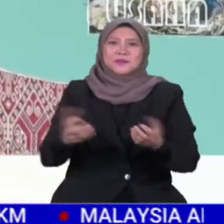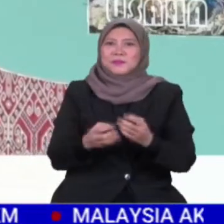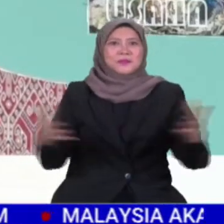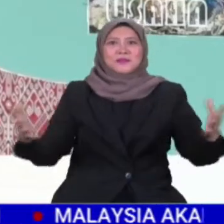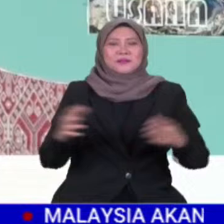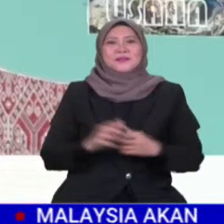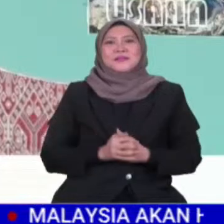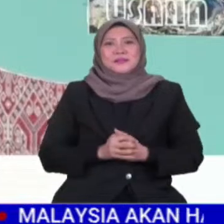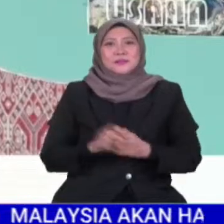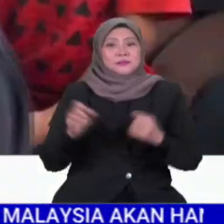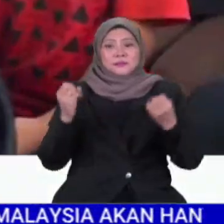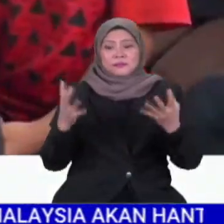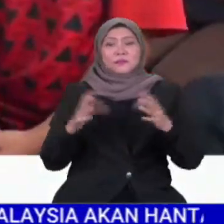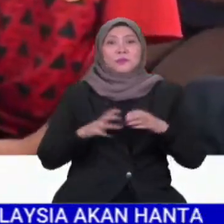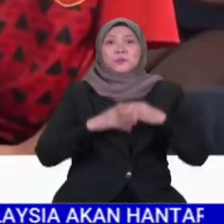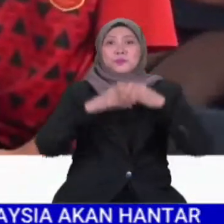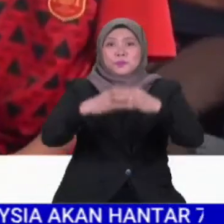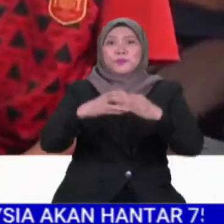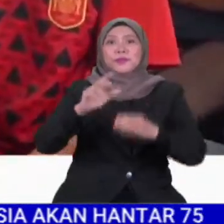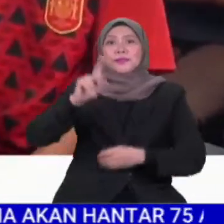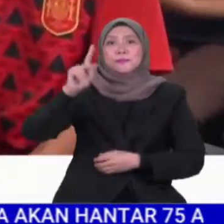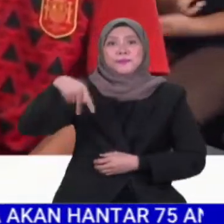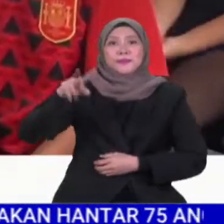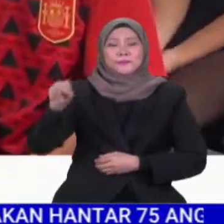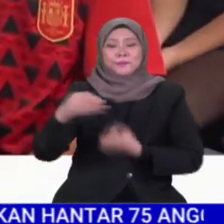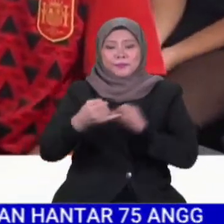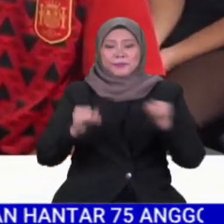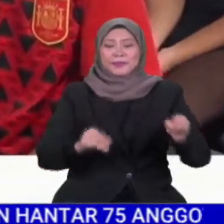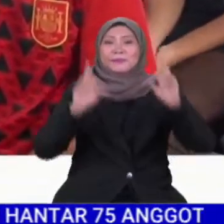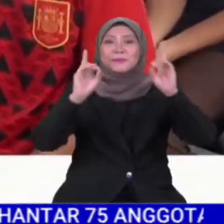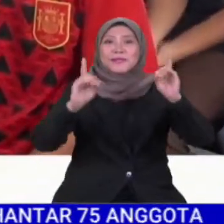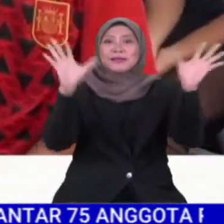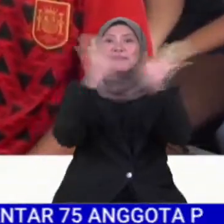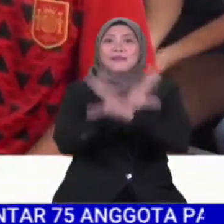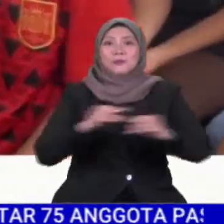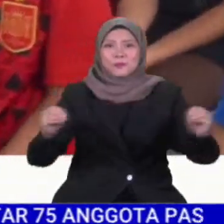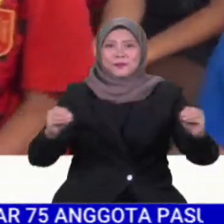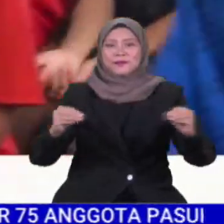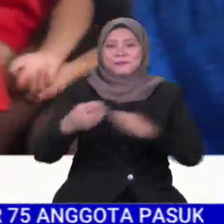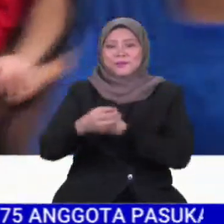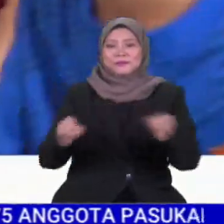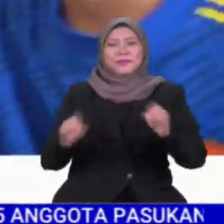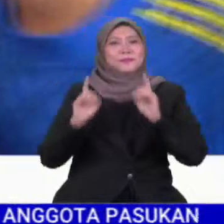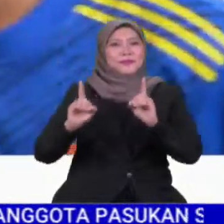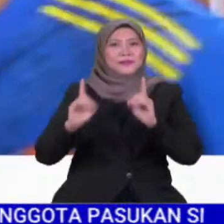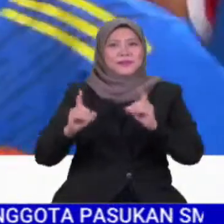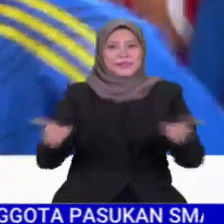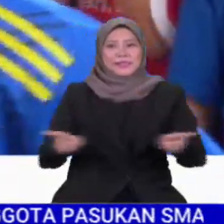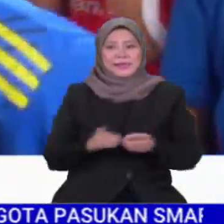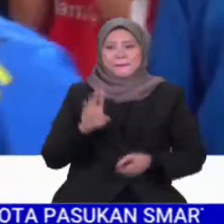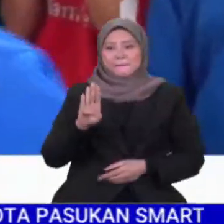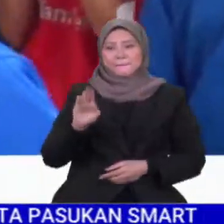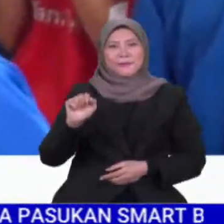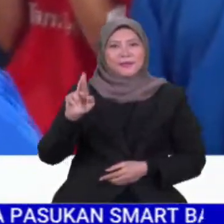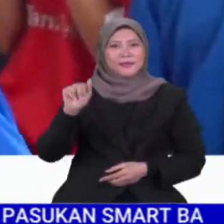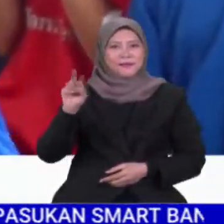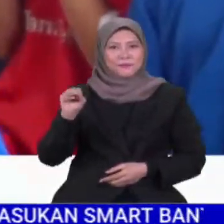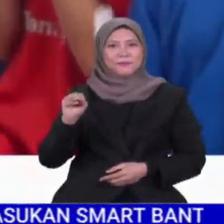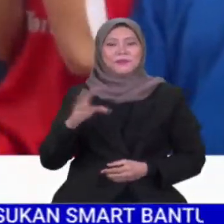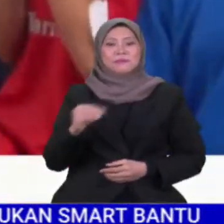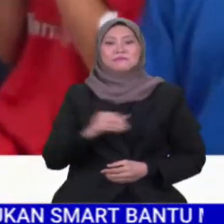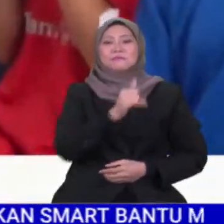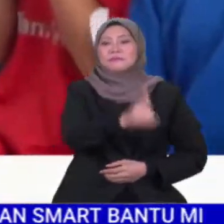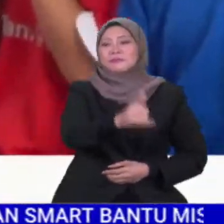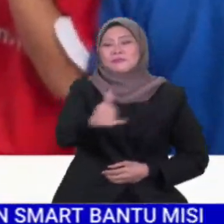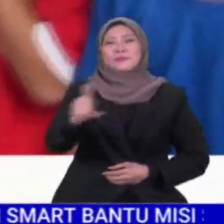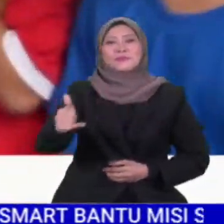Harudin yang mengetuai rombongan KPM, Jabatan Pendidikan Negeri Sarawak dan Pejabat Pendidikan Daerah Baram ke beberapa buah